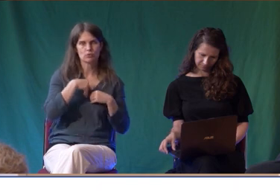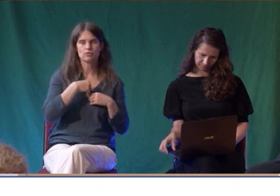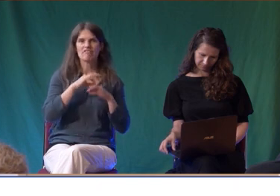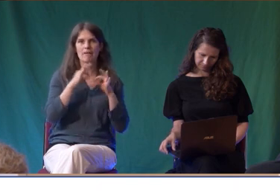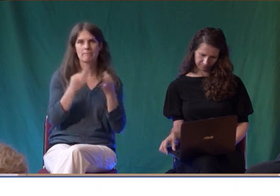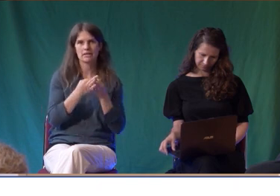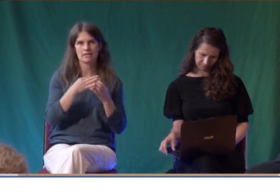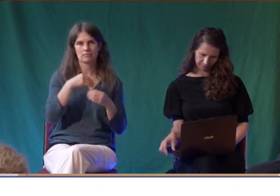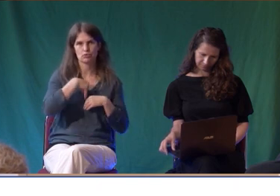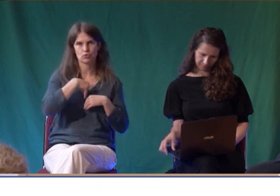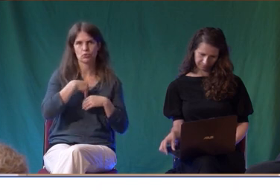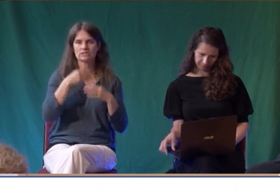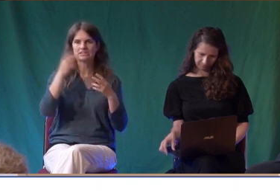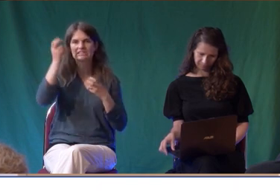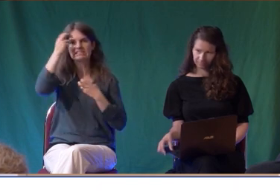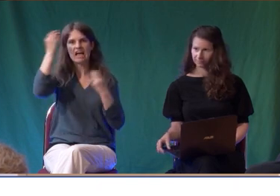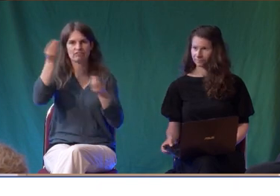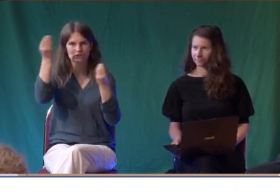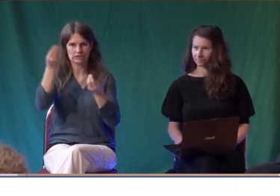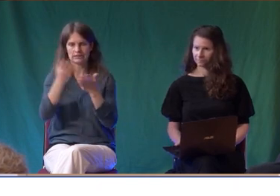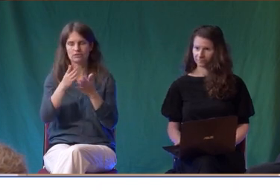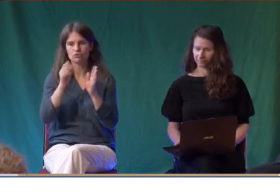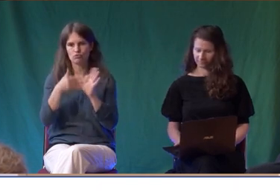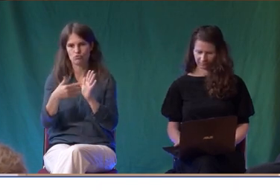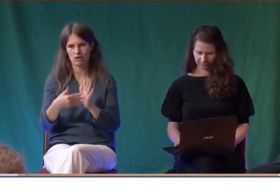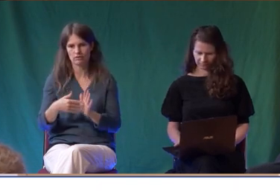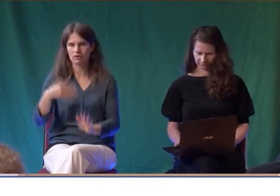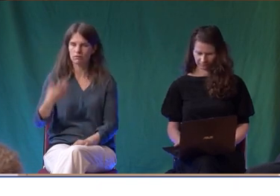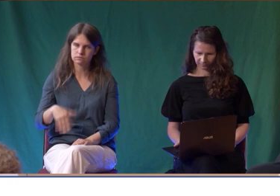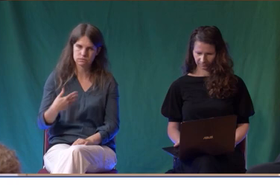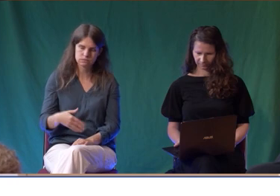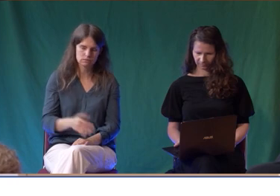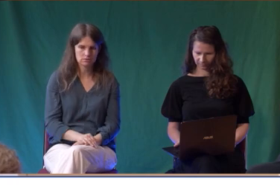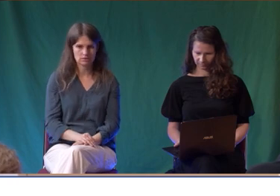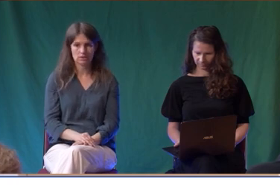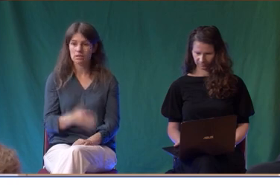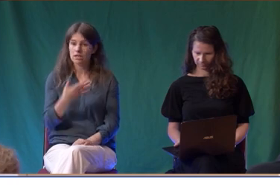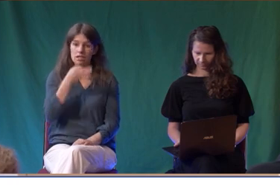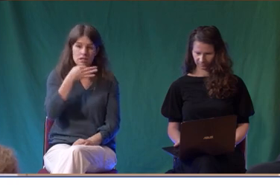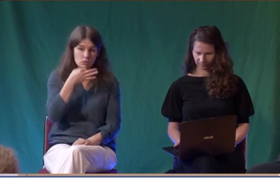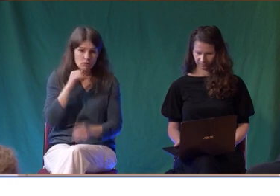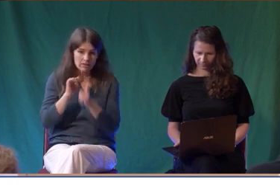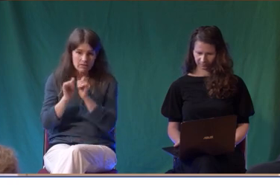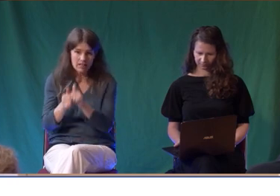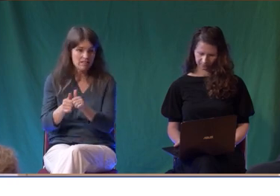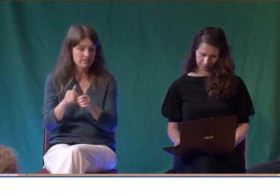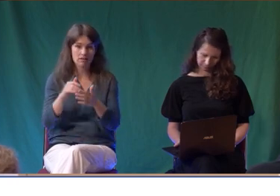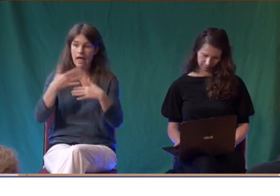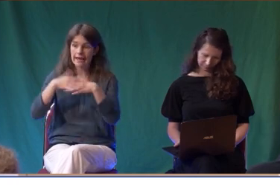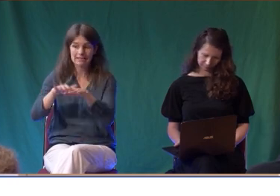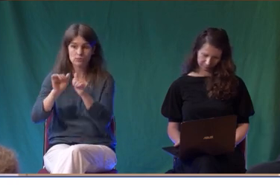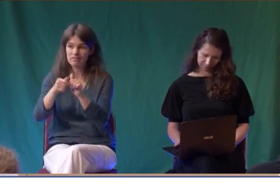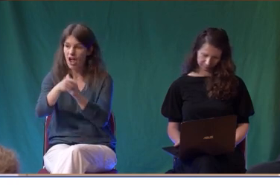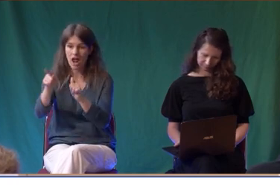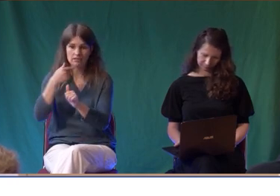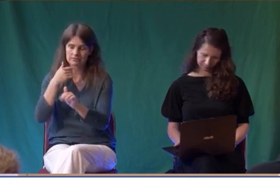Gutachten diese Gutachten werden auch in der Jugendhilfe werden auch in der Eingliederungshilfe kritisch gesehen noch kritischer